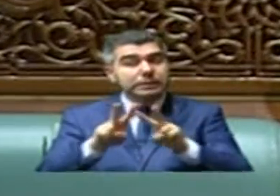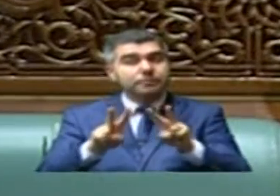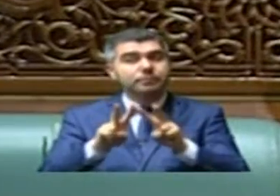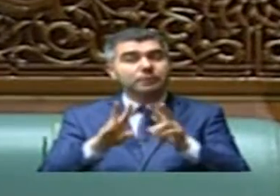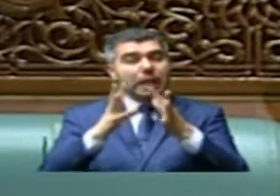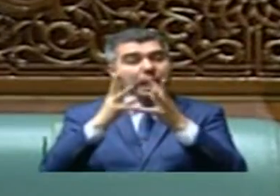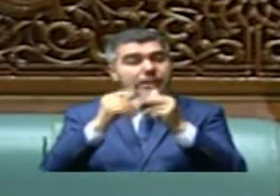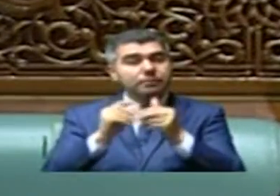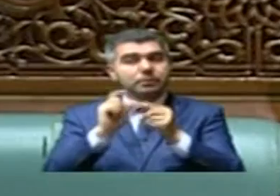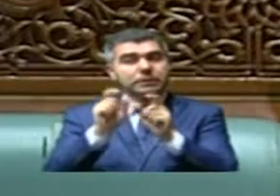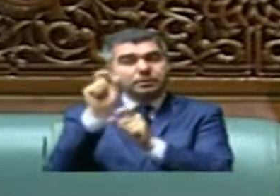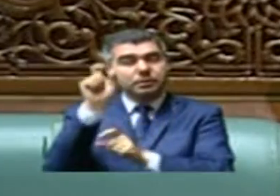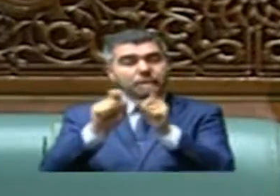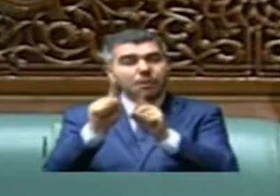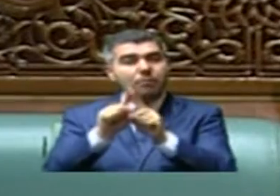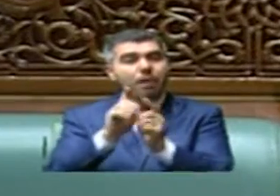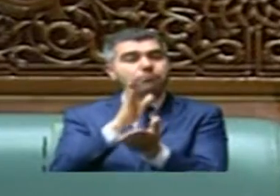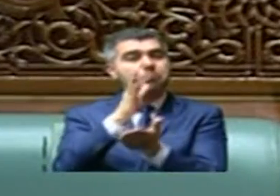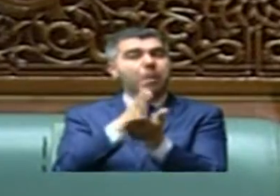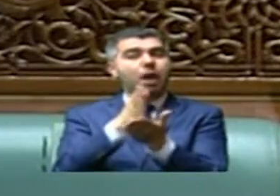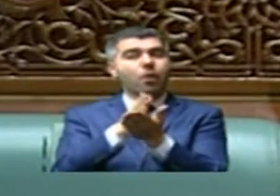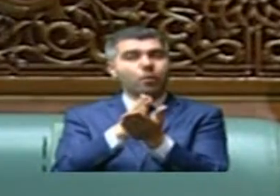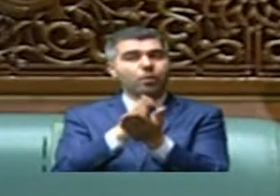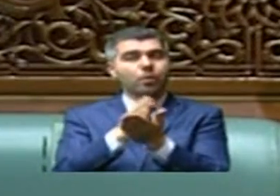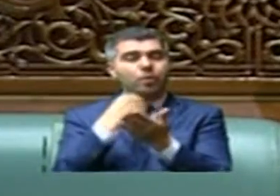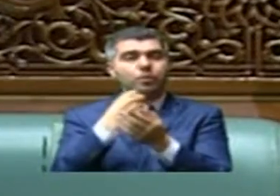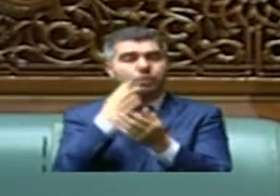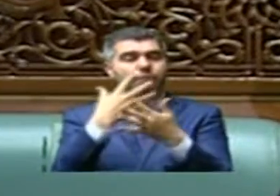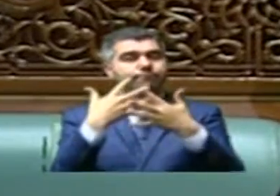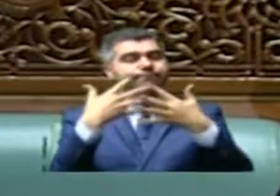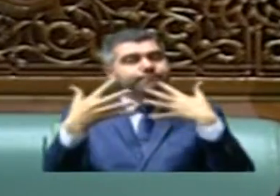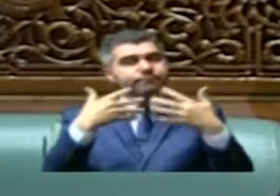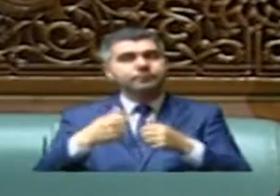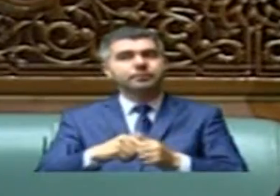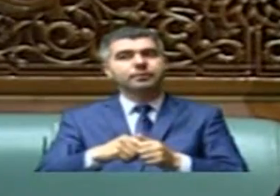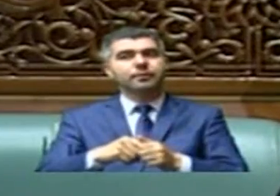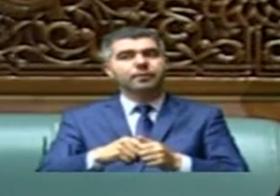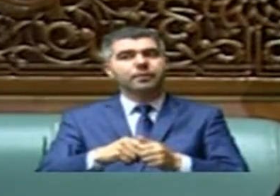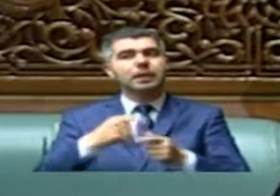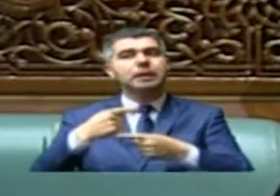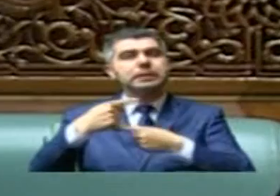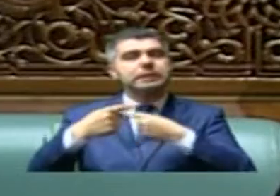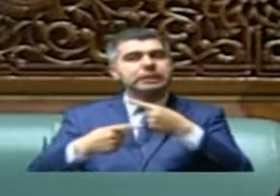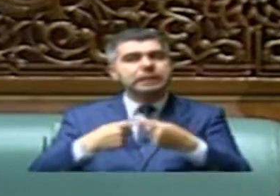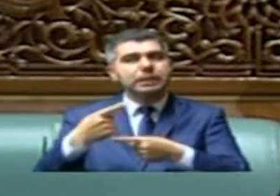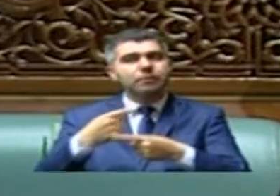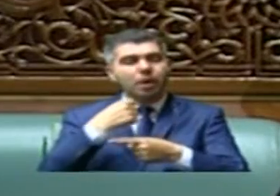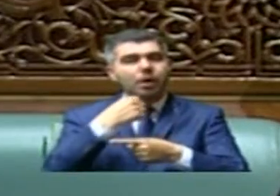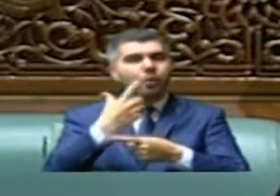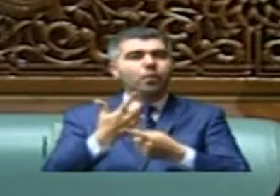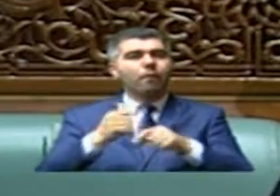مساله اساسيه لمحاربه السماسره في مجال السكن العشوائي. والا السيد الوزير غادي نبقاو دائما غنديروا في واحد الحلقه